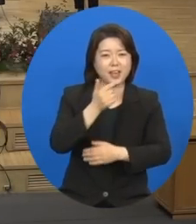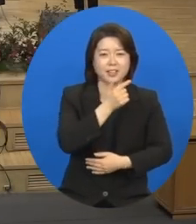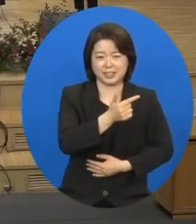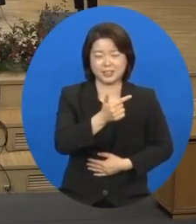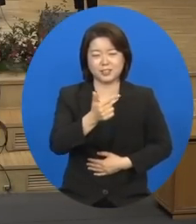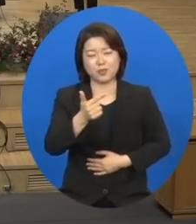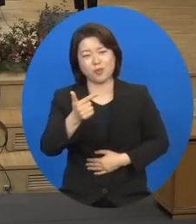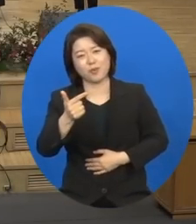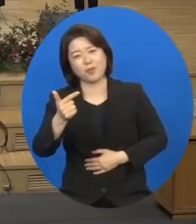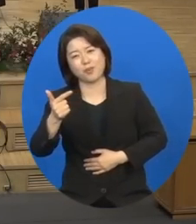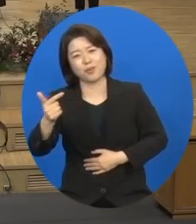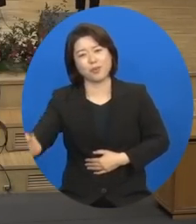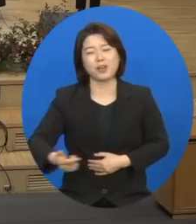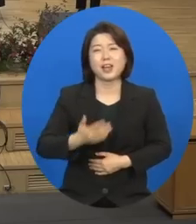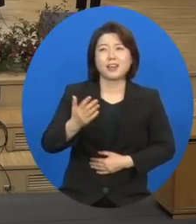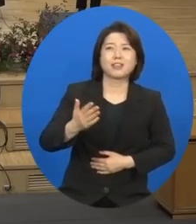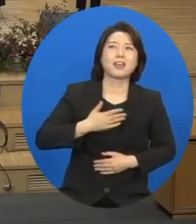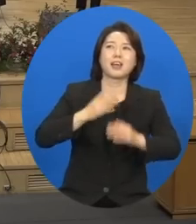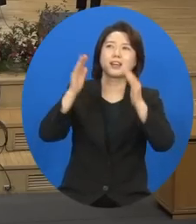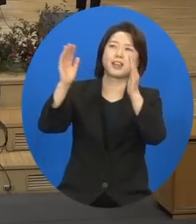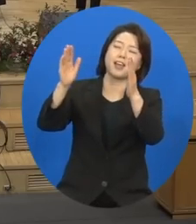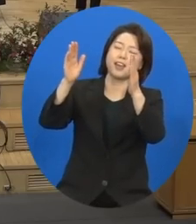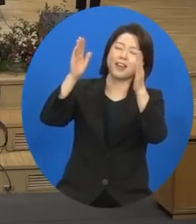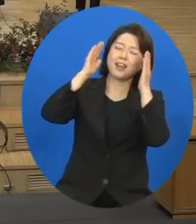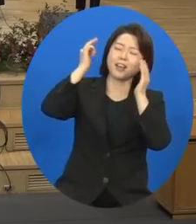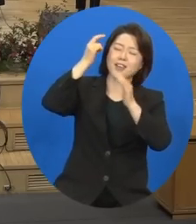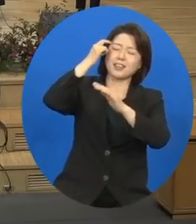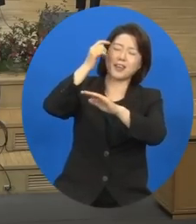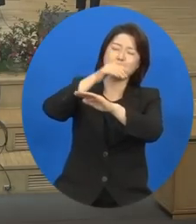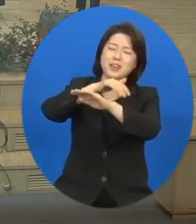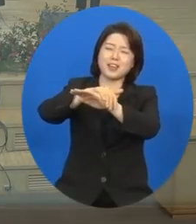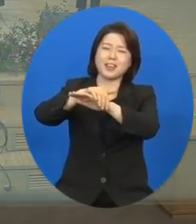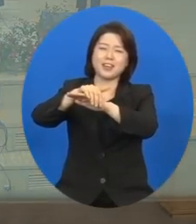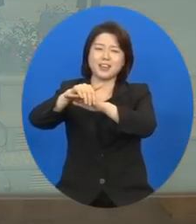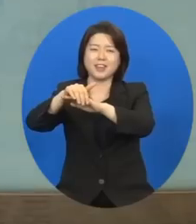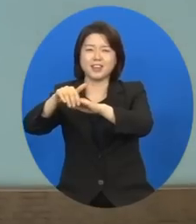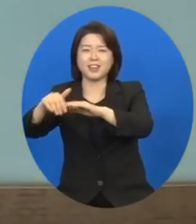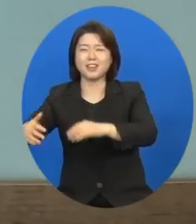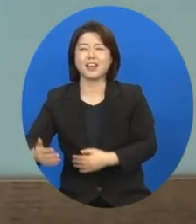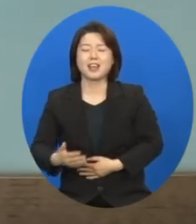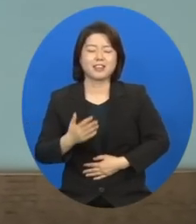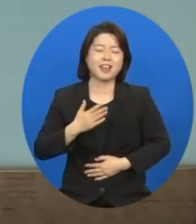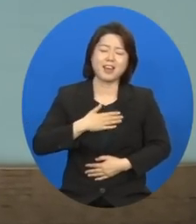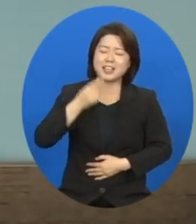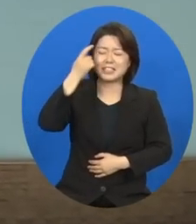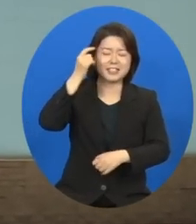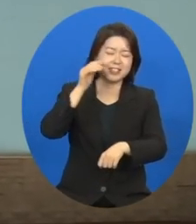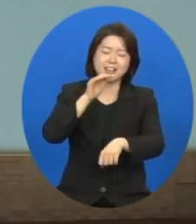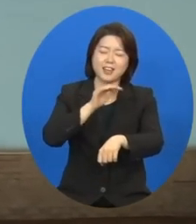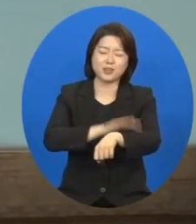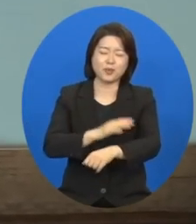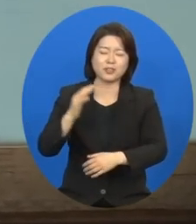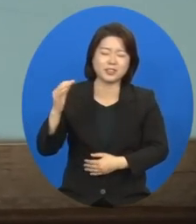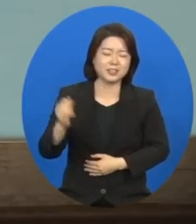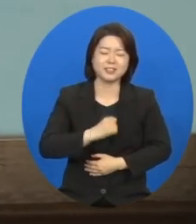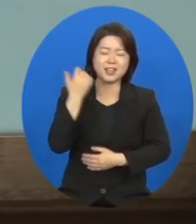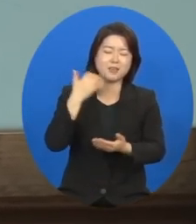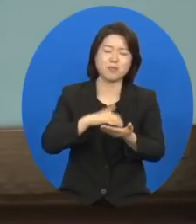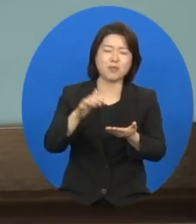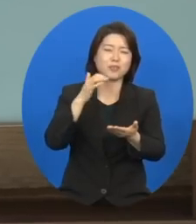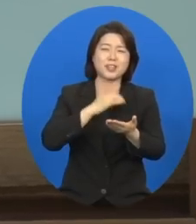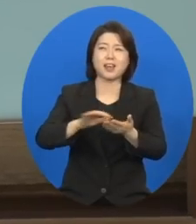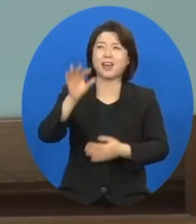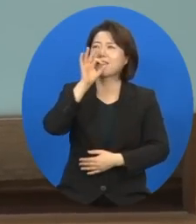생각보다 크고 날 향한 계획 나의 지혜로